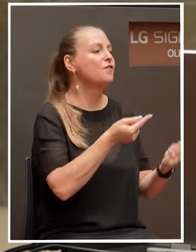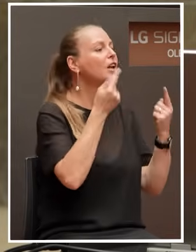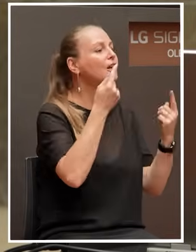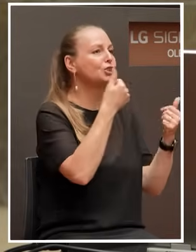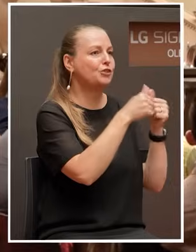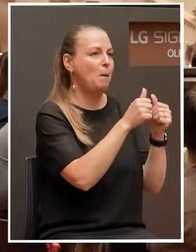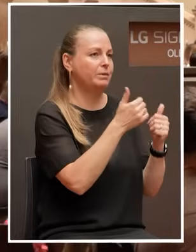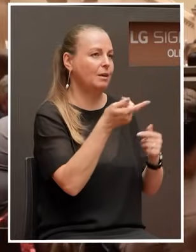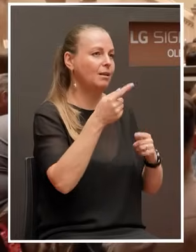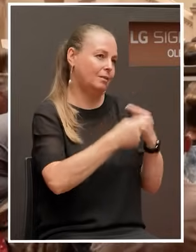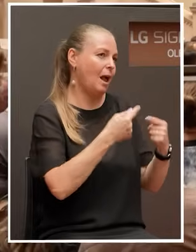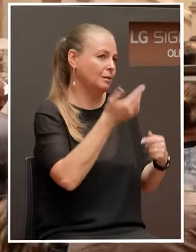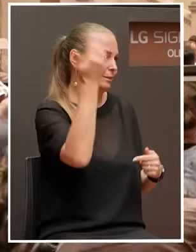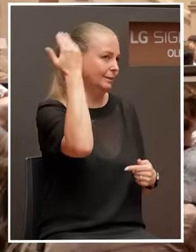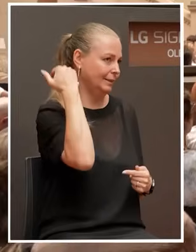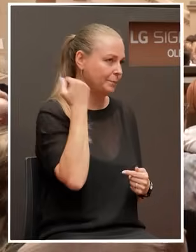живописной традицией.